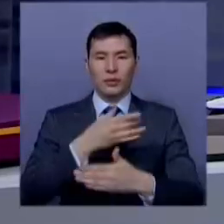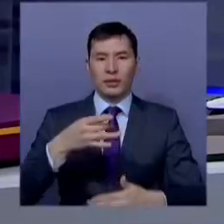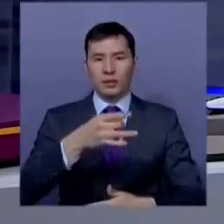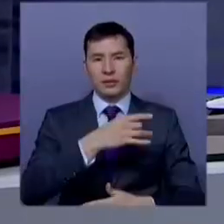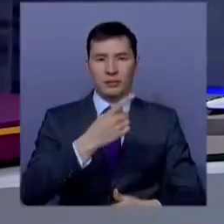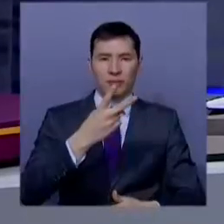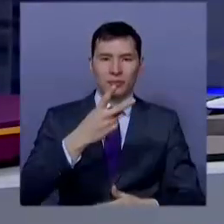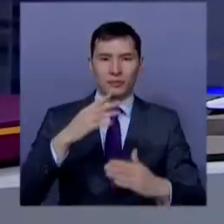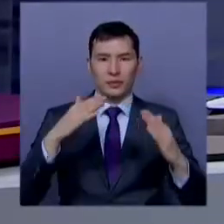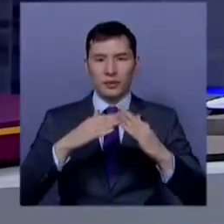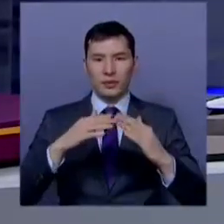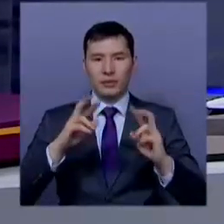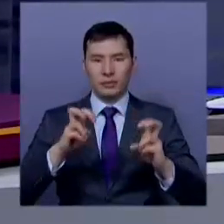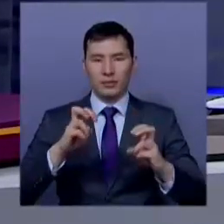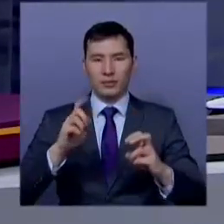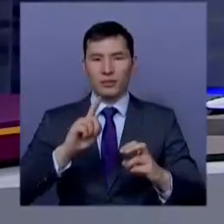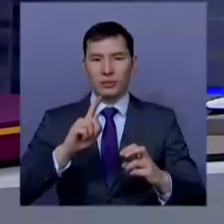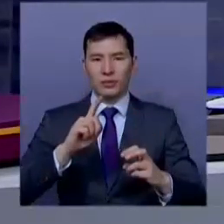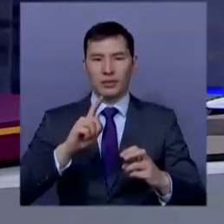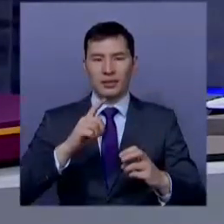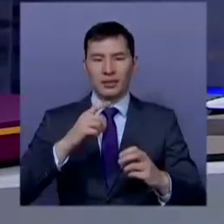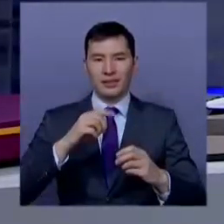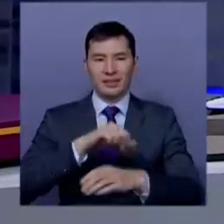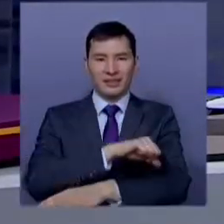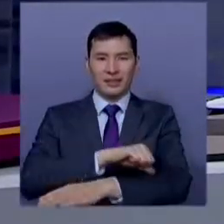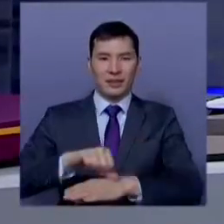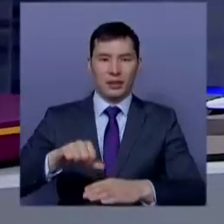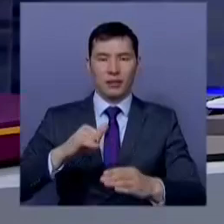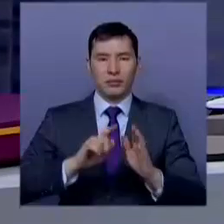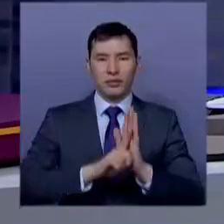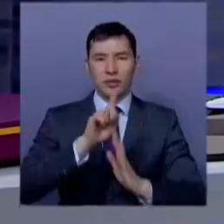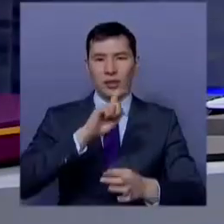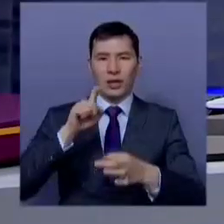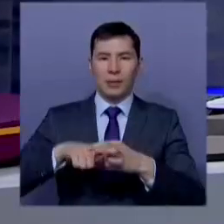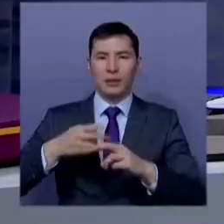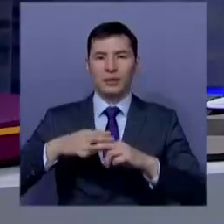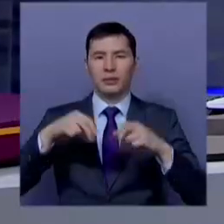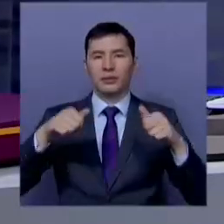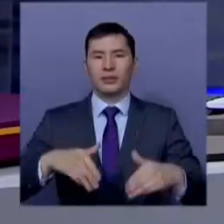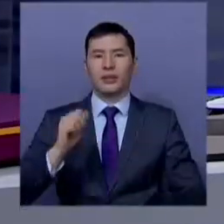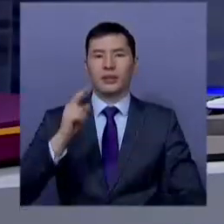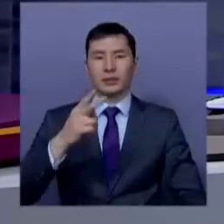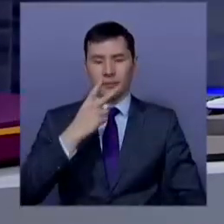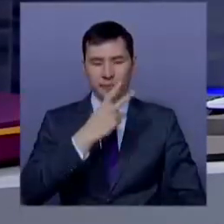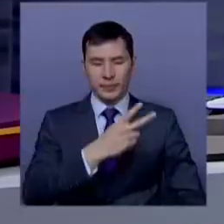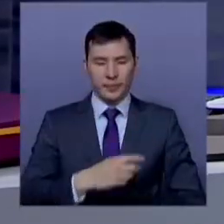тұрғын қызыл сызықтың бойында қалып қойғандарын айтты. Енді ол мәселе қалай шешілмек? Толығырақ келесі